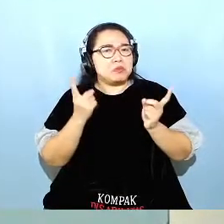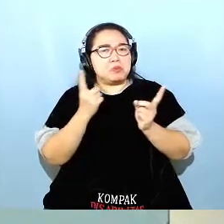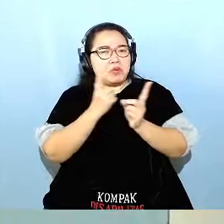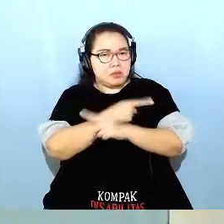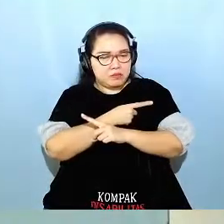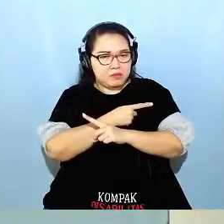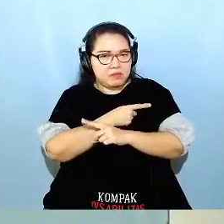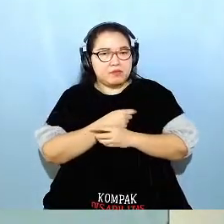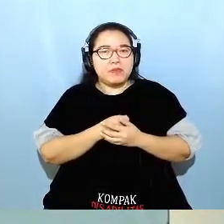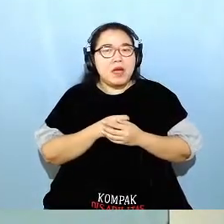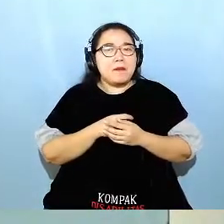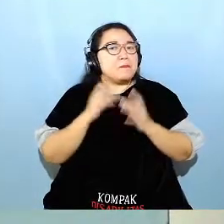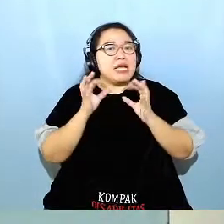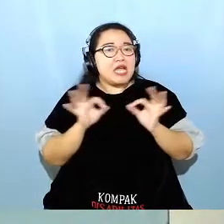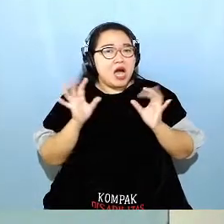kontradiktif gitu.